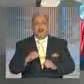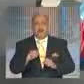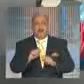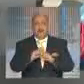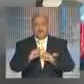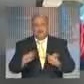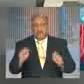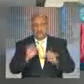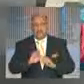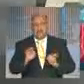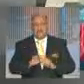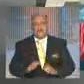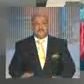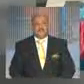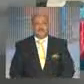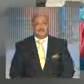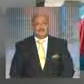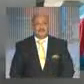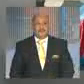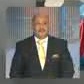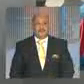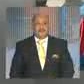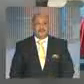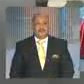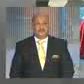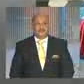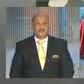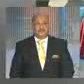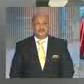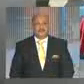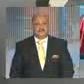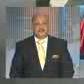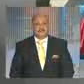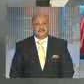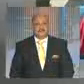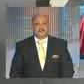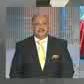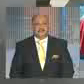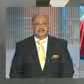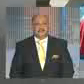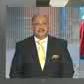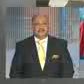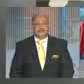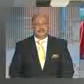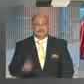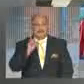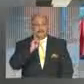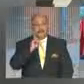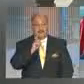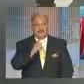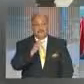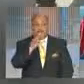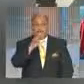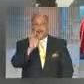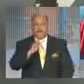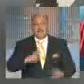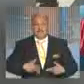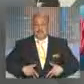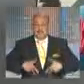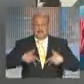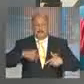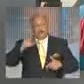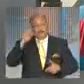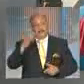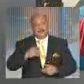المدينة. نقوم يوميا بتنظيف واجهة منازلنا والرصيف والشاطئ، وما إن علمنا بهذه الحملة الكبيرة